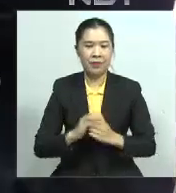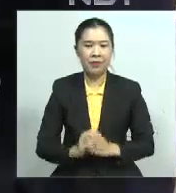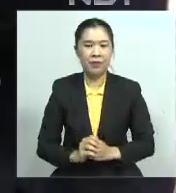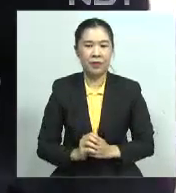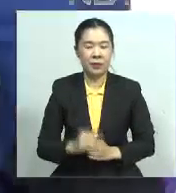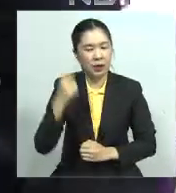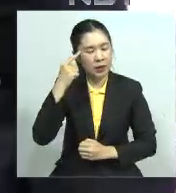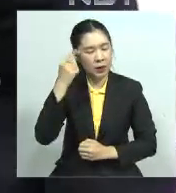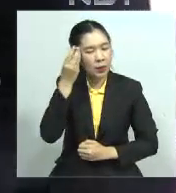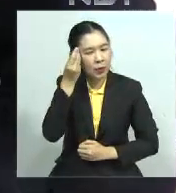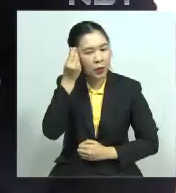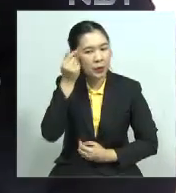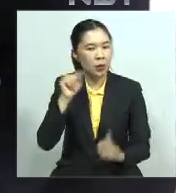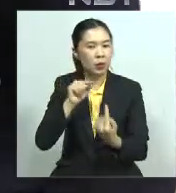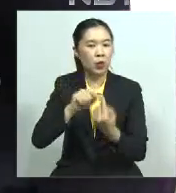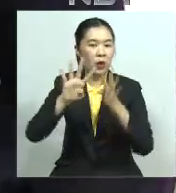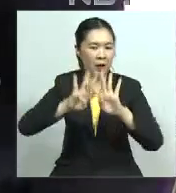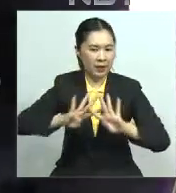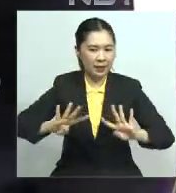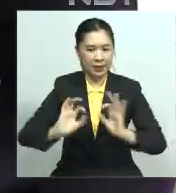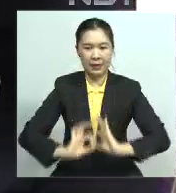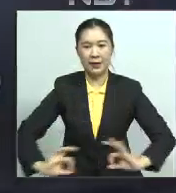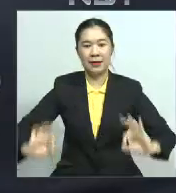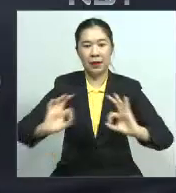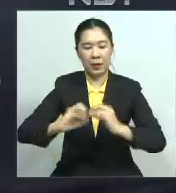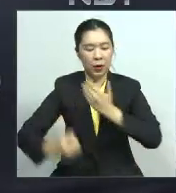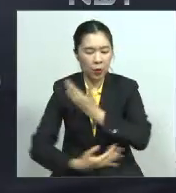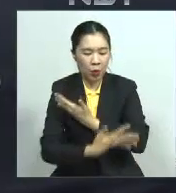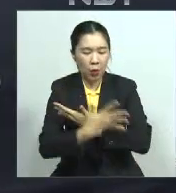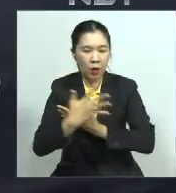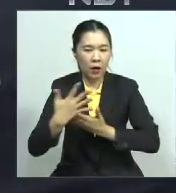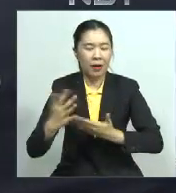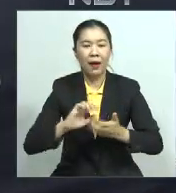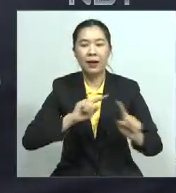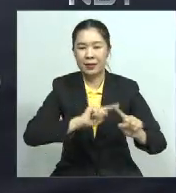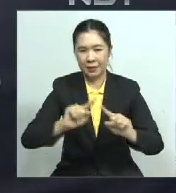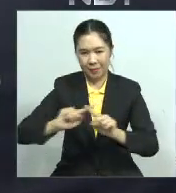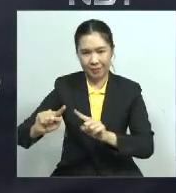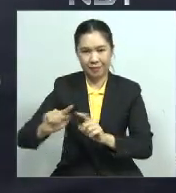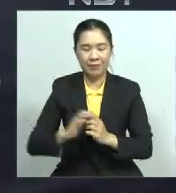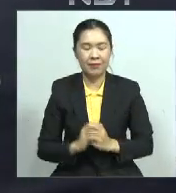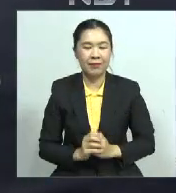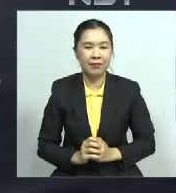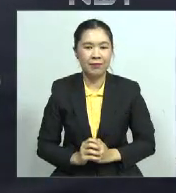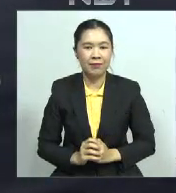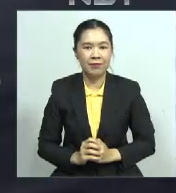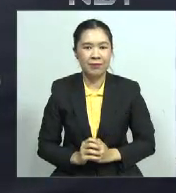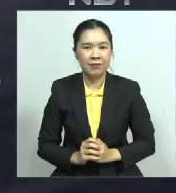ท้อนแนวคิดของอาเซียนที่ให้ความสำคัญในการเปิดโอกาสหาความเชื่อมโยงด้านต่างๆอย่างยั่งยืนด้วย